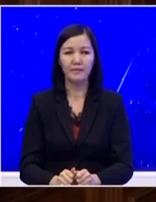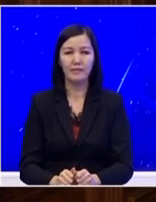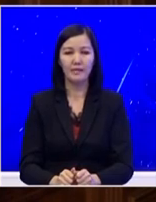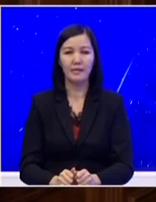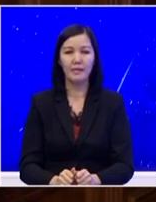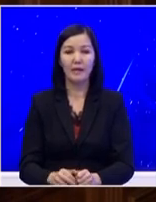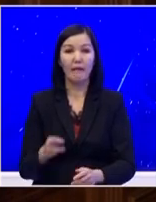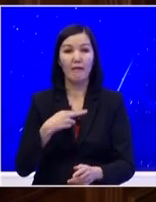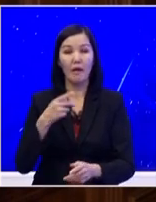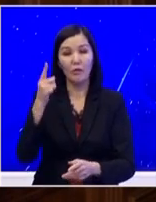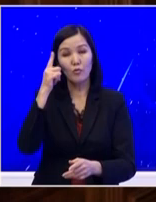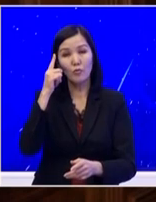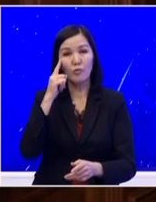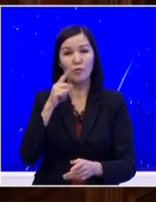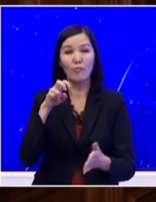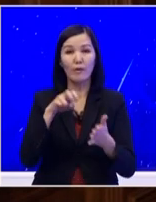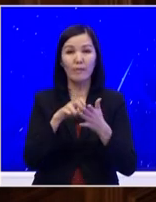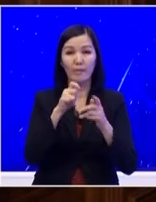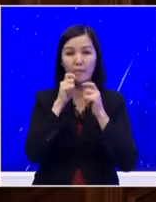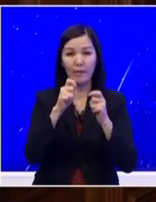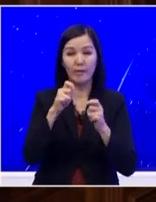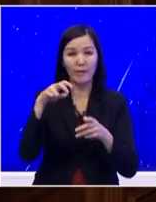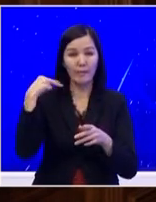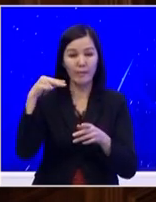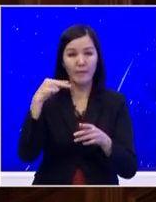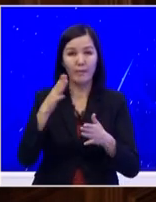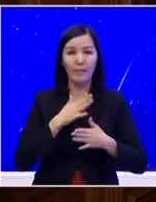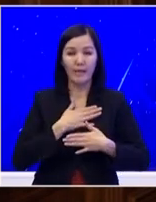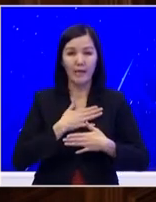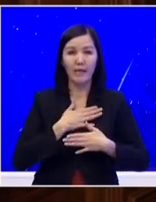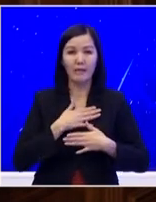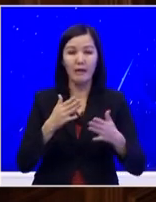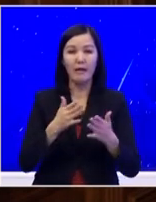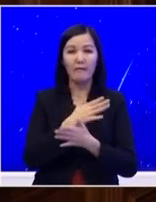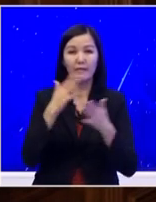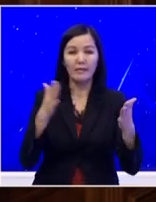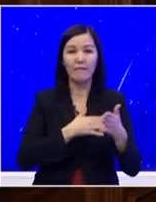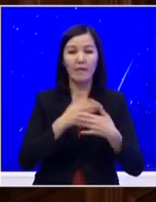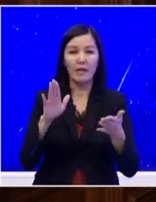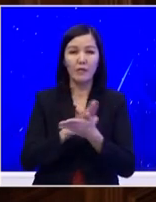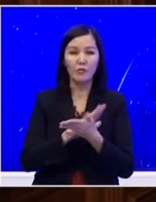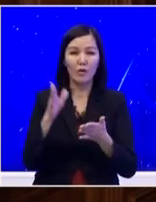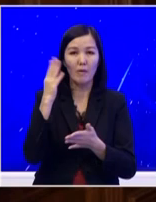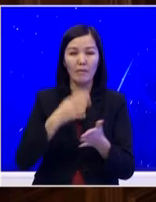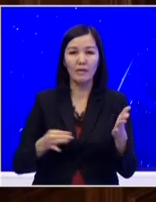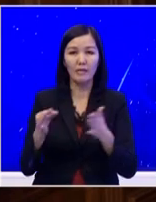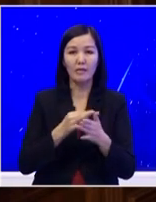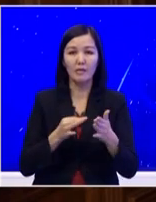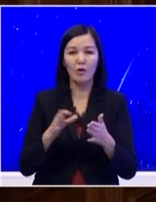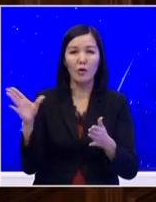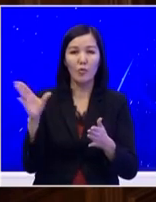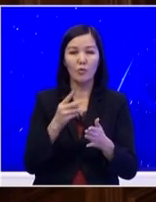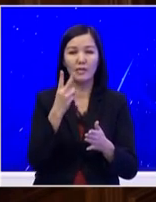Я считаю, что благодарственное письмо от президента, врученное мне, адресовано всем волонтерам Алматинской области. Их, кстати, у